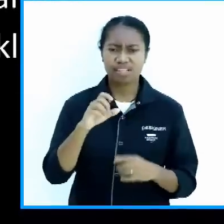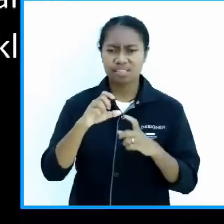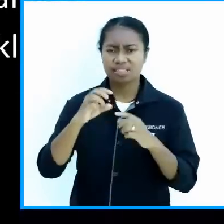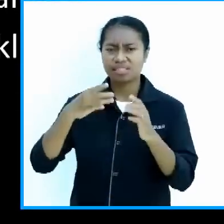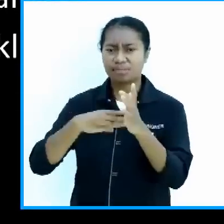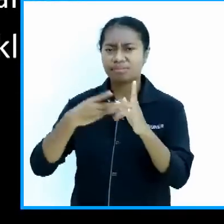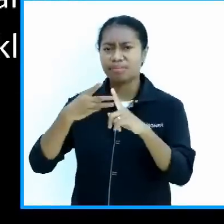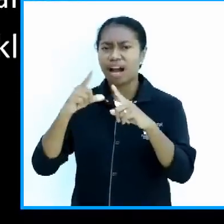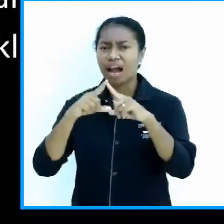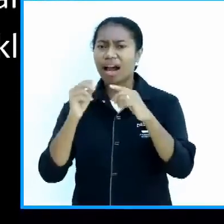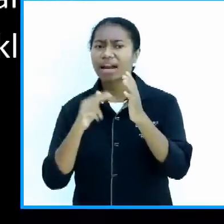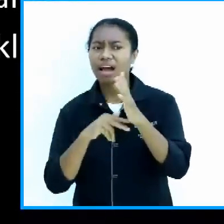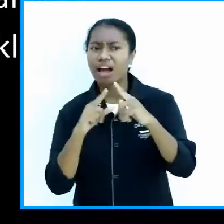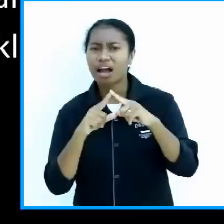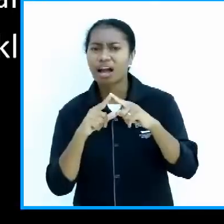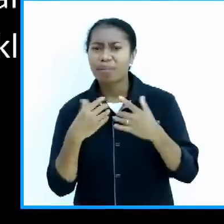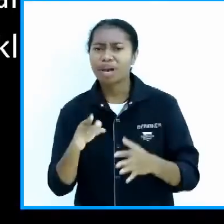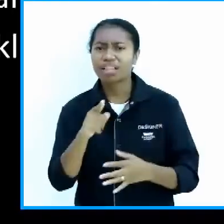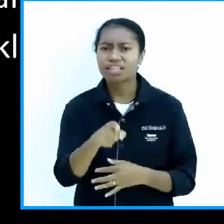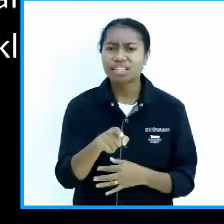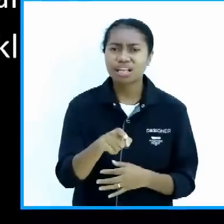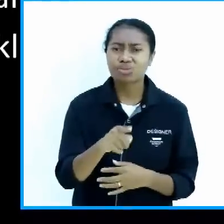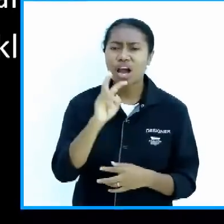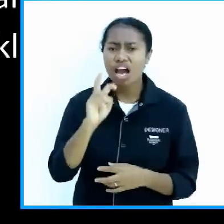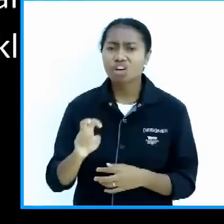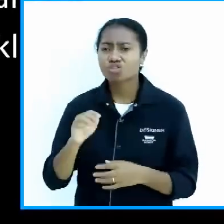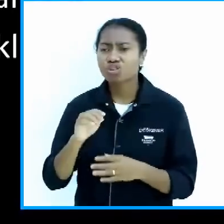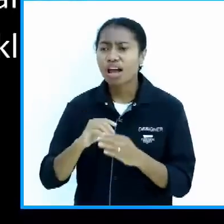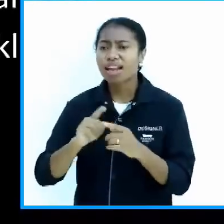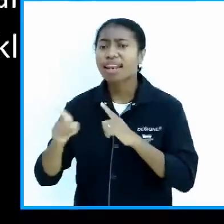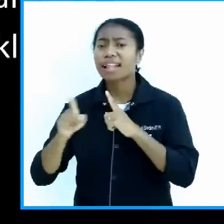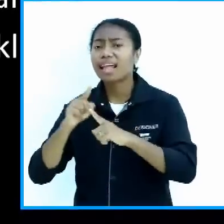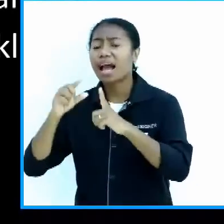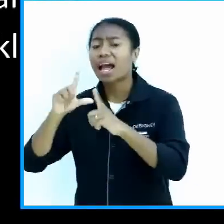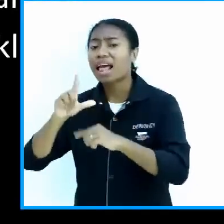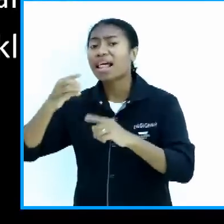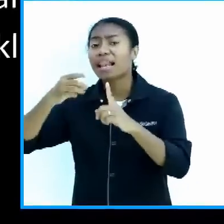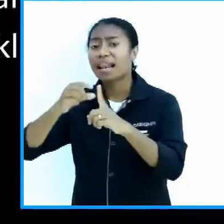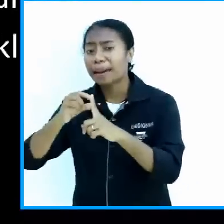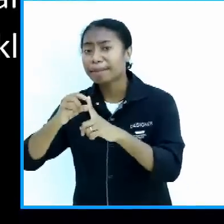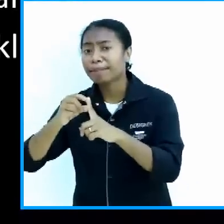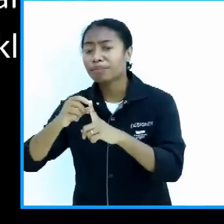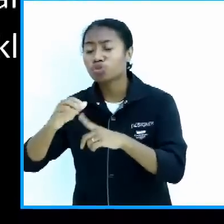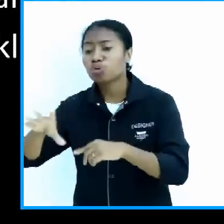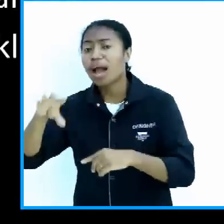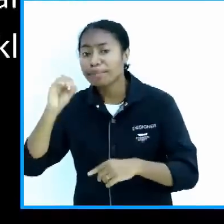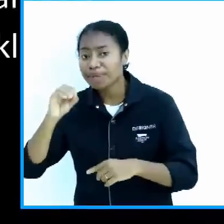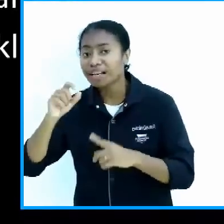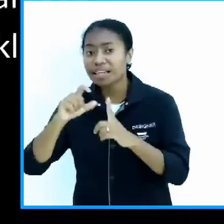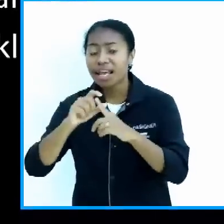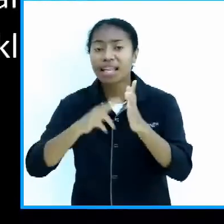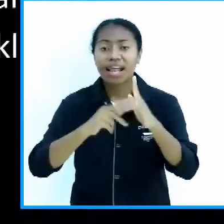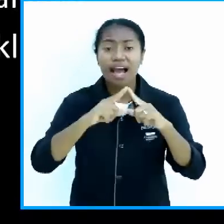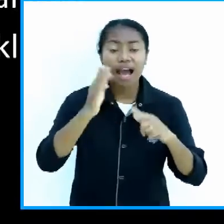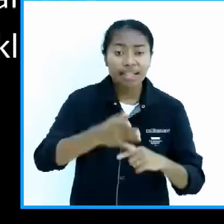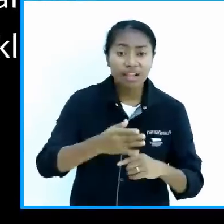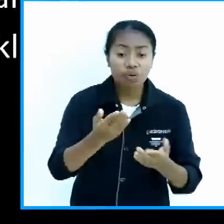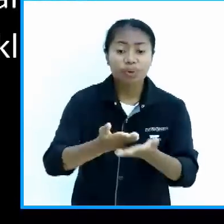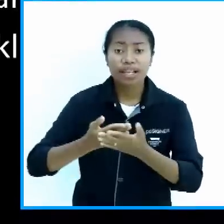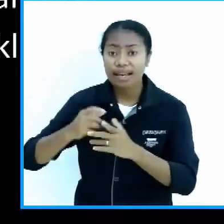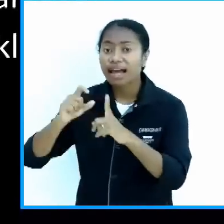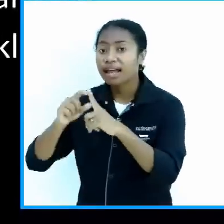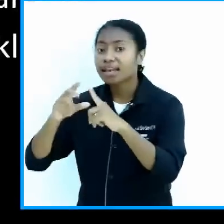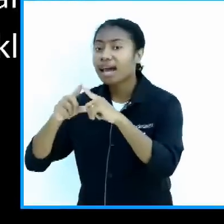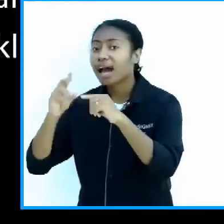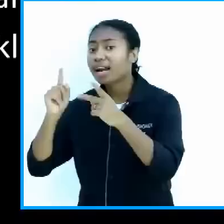lab untuk bisa diambil DNA-nya. Dengan sukarela si antikris datang ke lab untuk menyerahkan darahnya diambil atau kulitnya